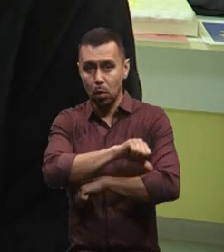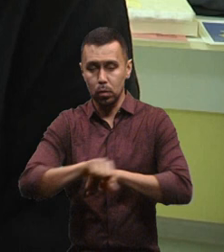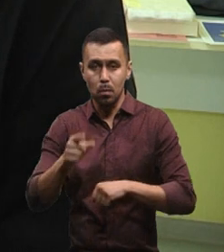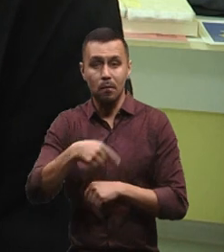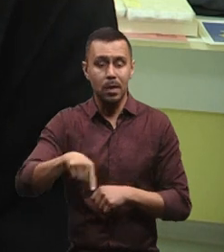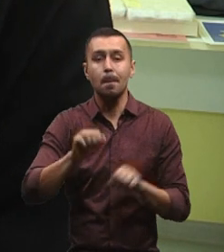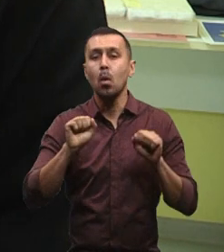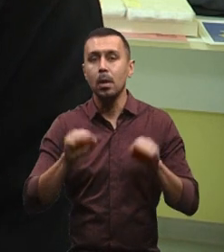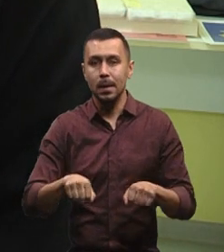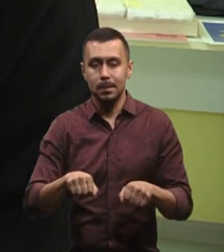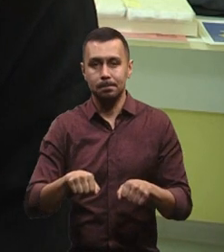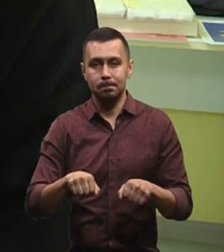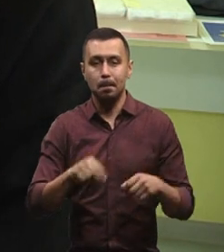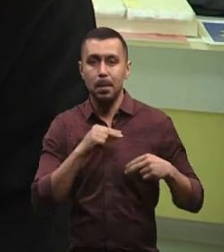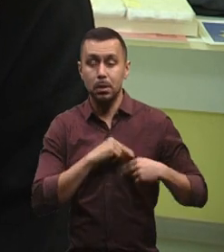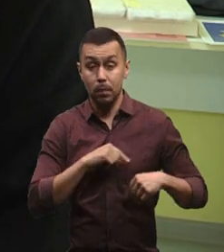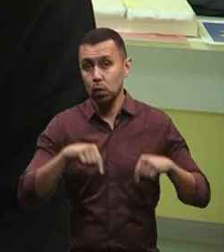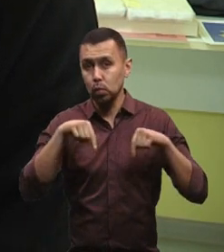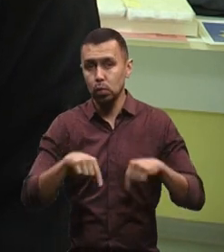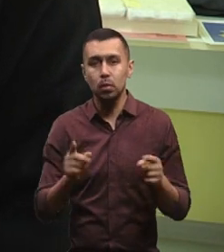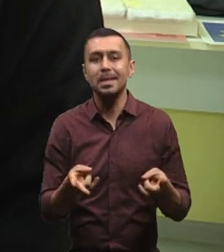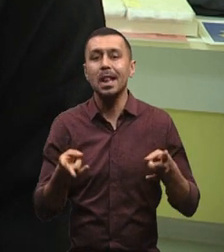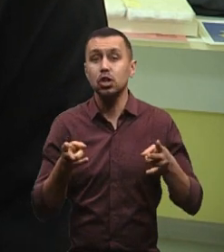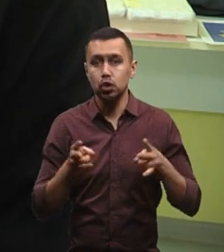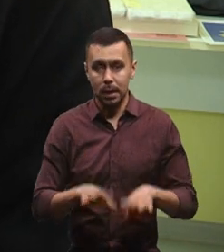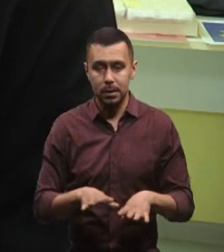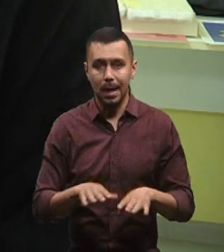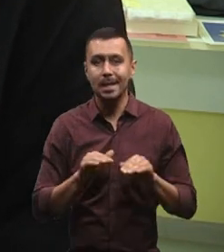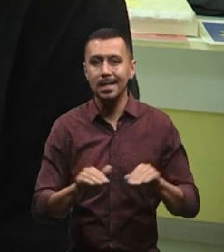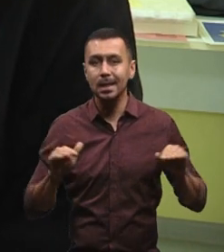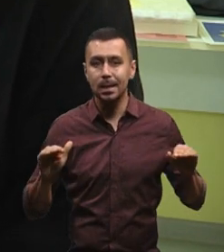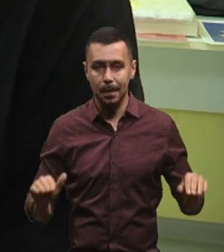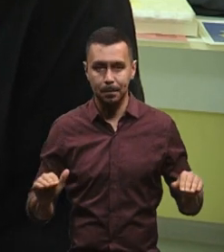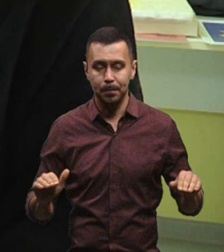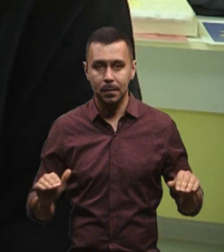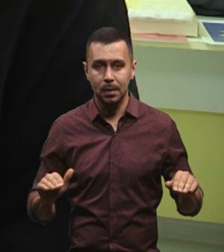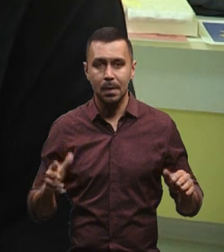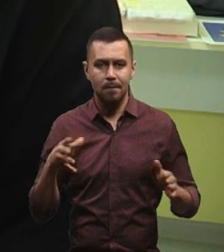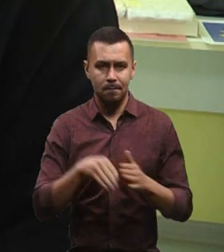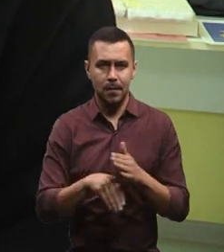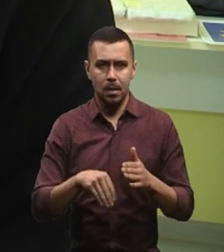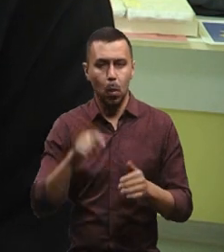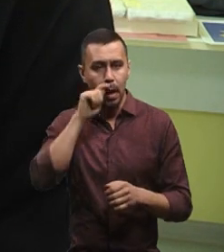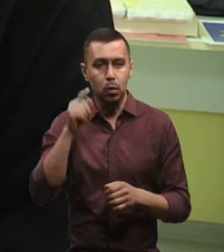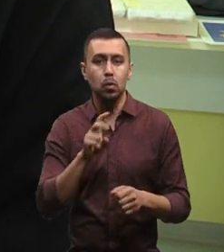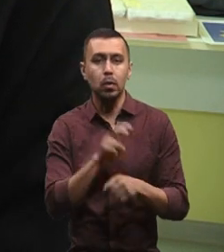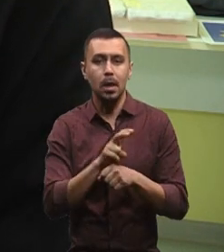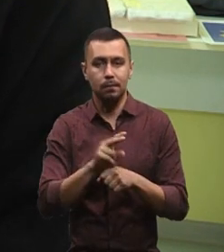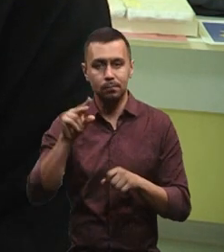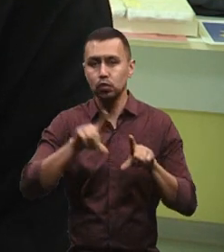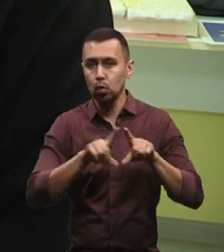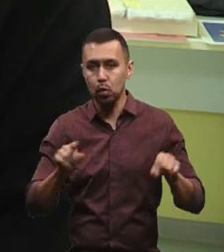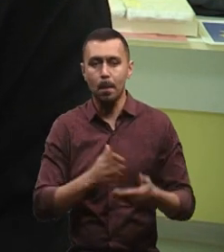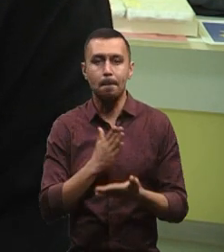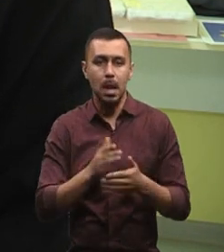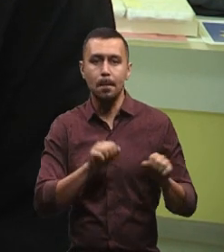могли реалізуватися, щоб залишилися діти в громадах, щоб вони ходили в навчальні заклади і щоб ми